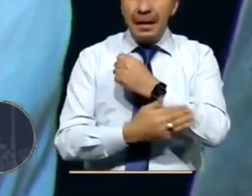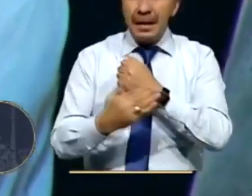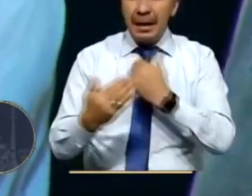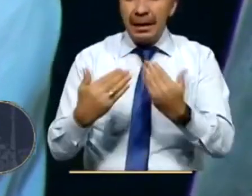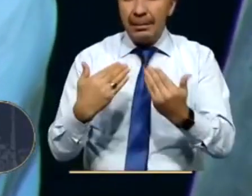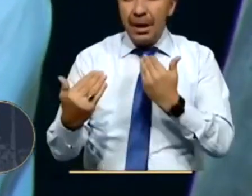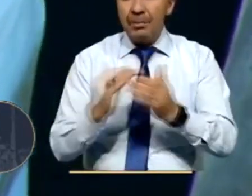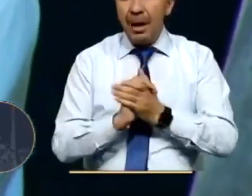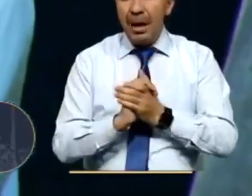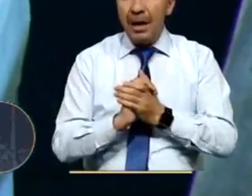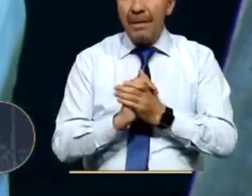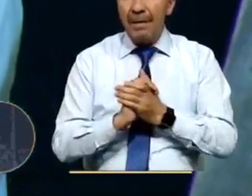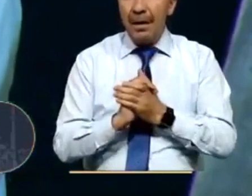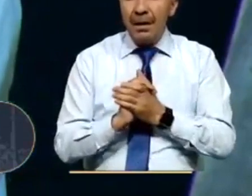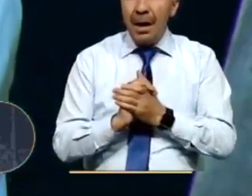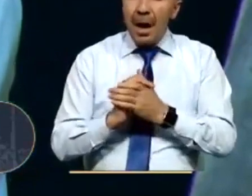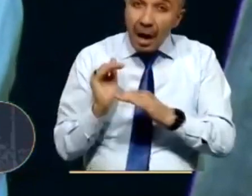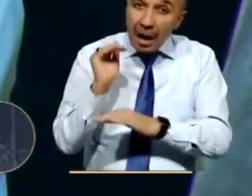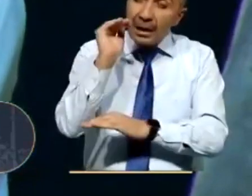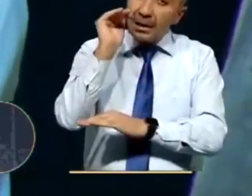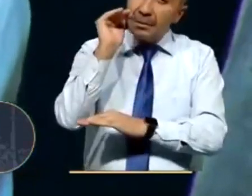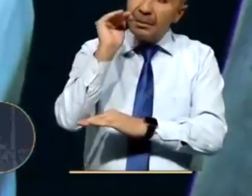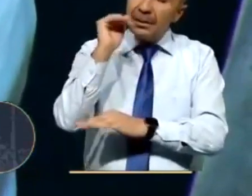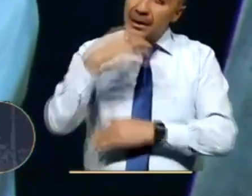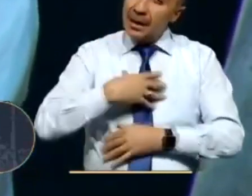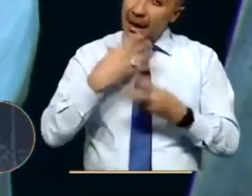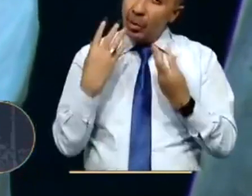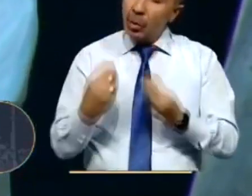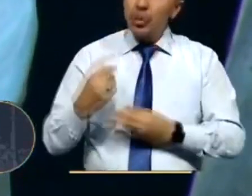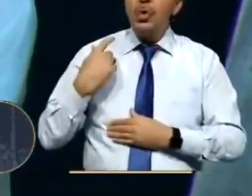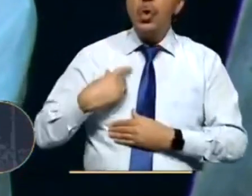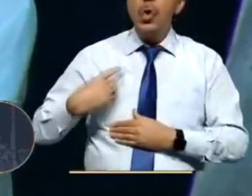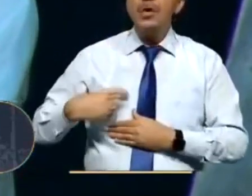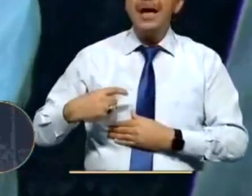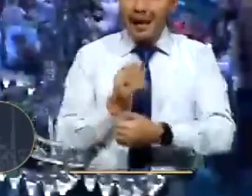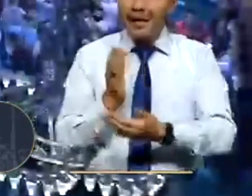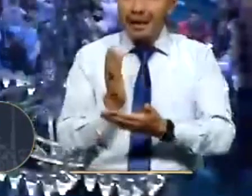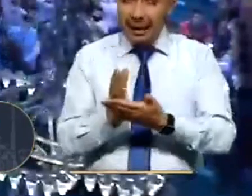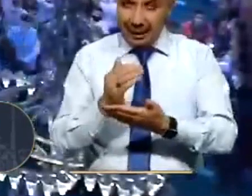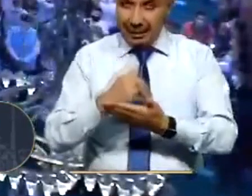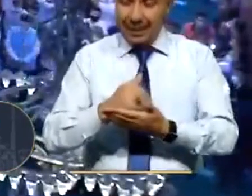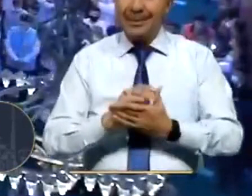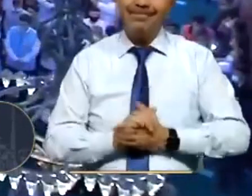duygularımızın hayata egemen olduğu müstesna zaman dilimleridir.